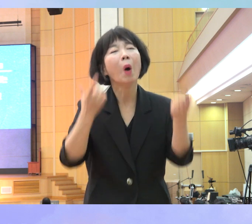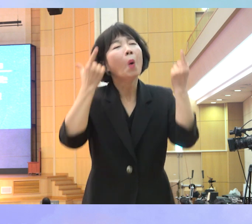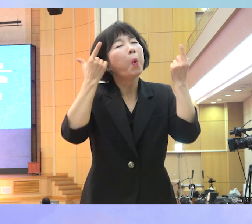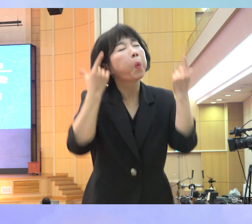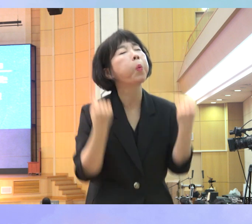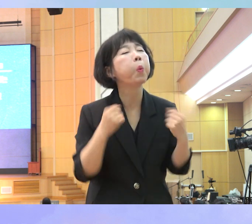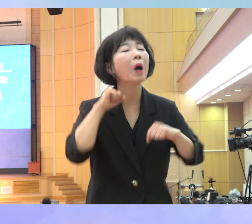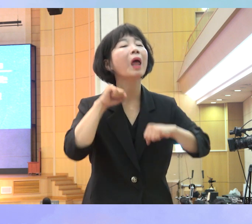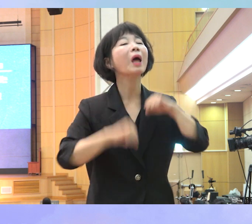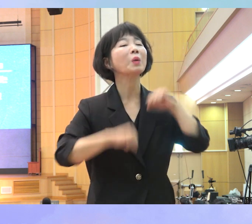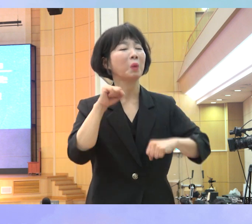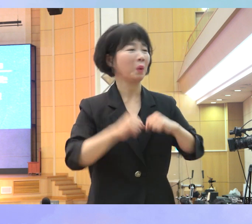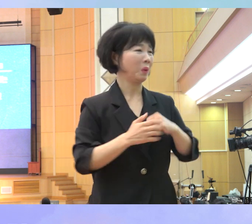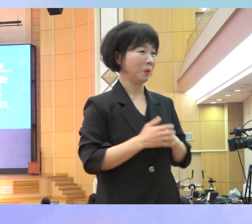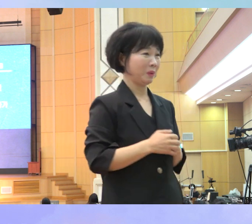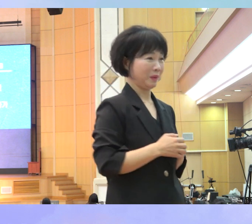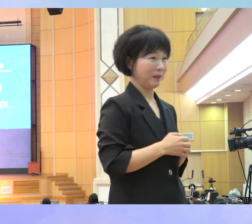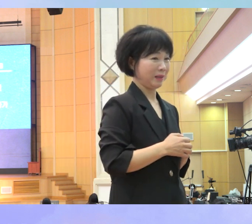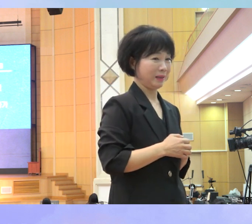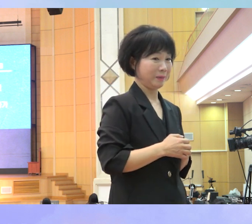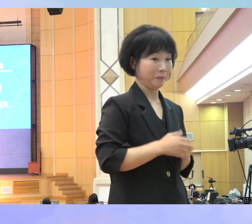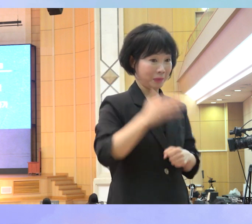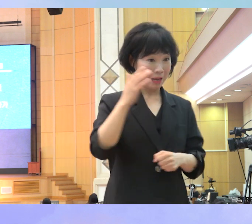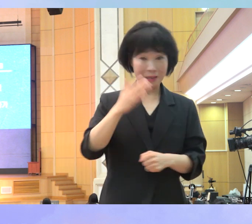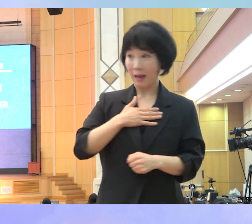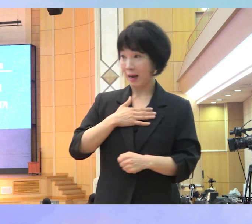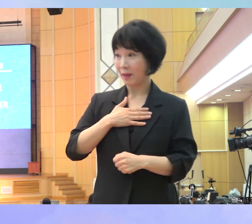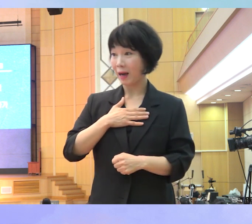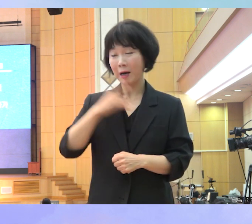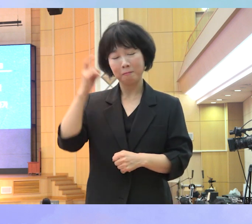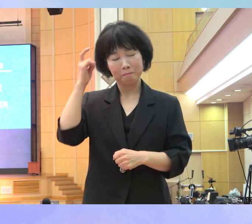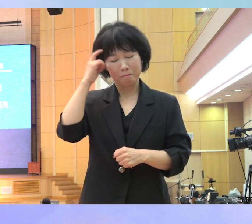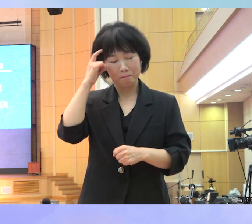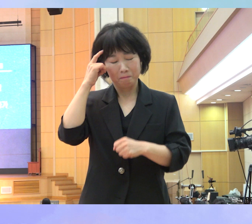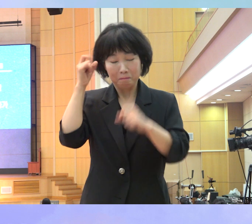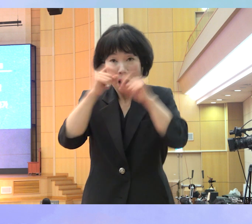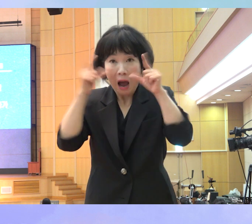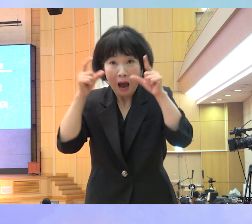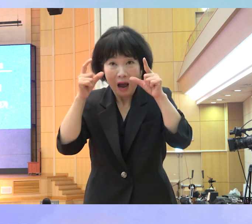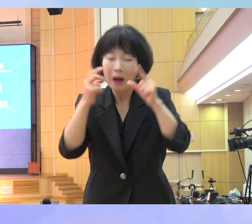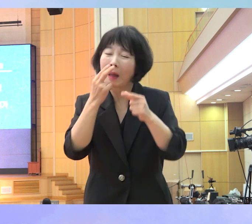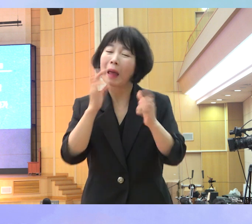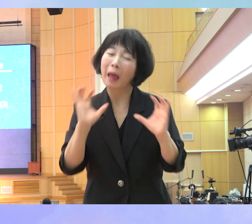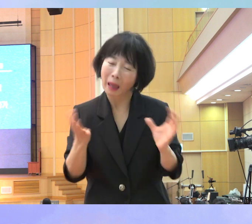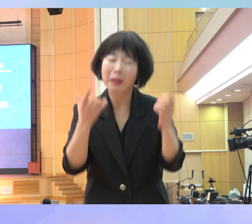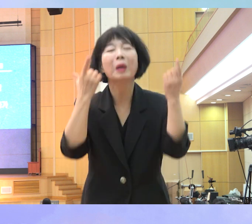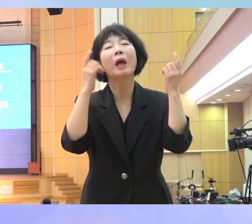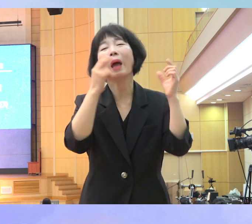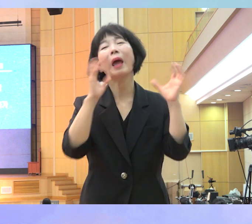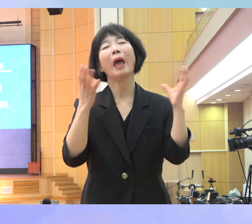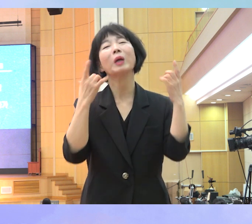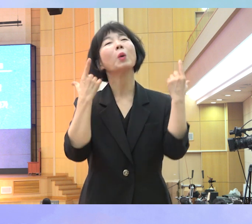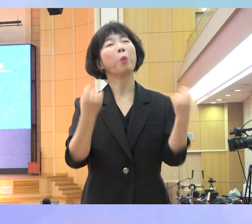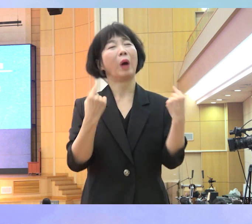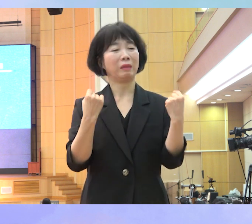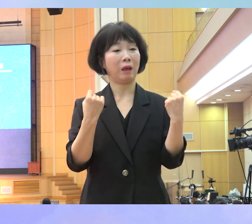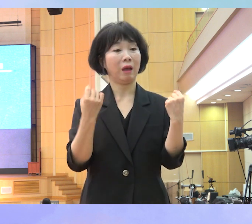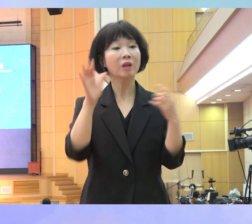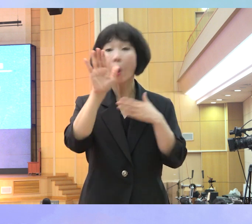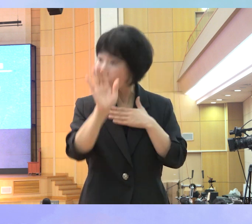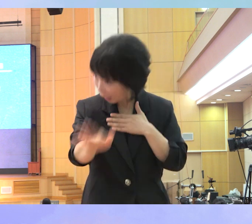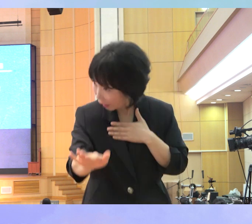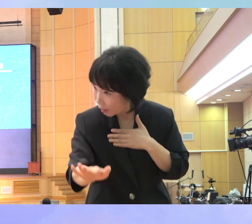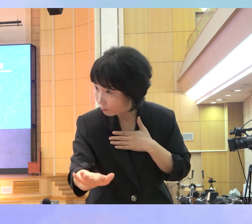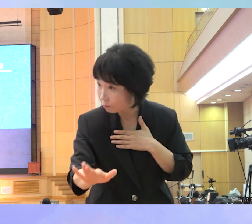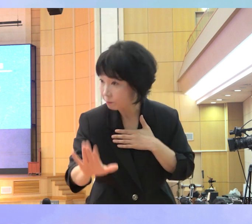것이 어린아이와 같고, 깨닫는 것이 어린아이와 같고, 생각하는 것이 어린아이와